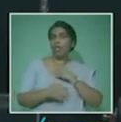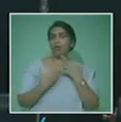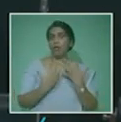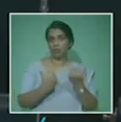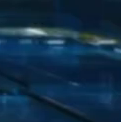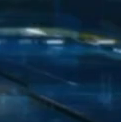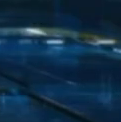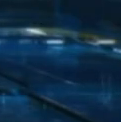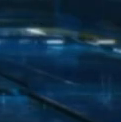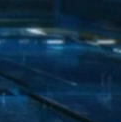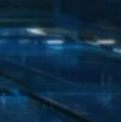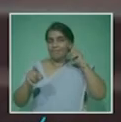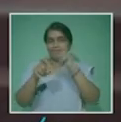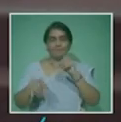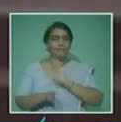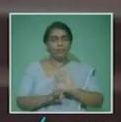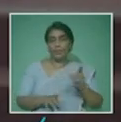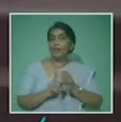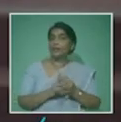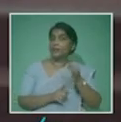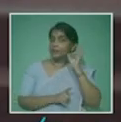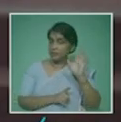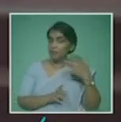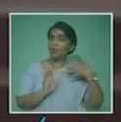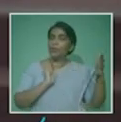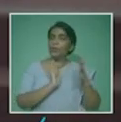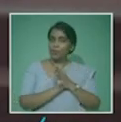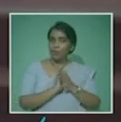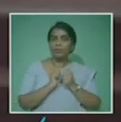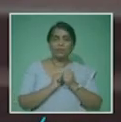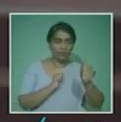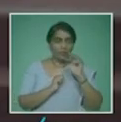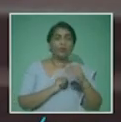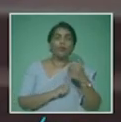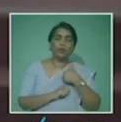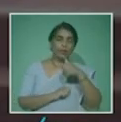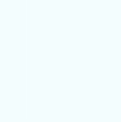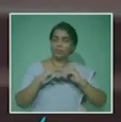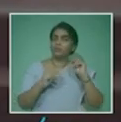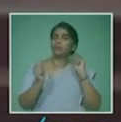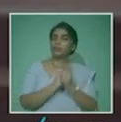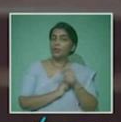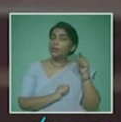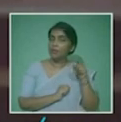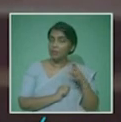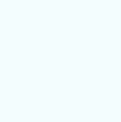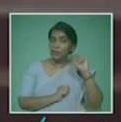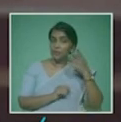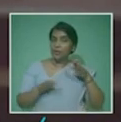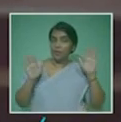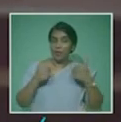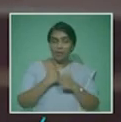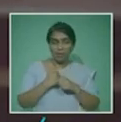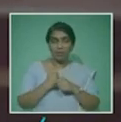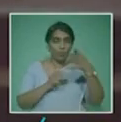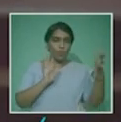එක මම බය නැතුව කියනවා ජනාධිපතිතුමයි අපි එකතු වෙලා වැඩ කරනවා ඒක තමයි සිස්ටම් චේන්ජ් එක එතුමා මුලින්ම කූඩුව හදන්න උත්සාහ